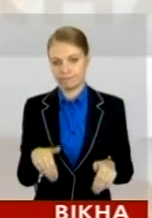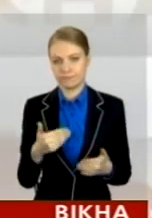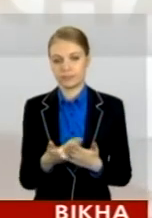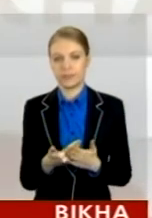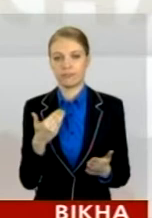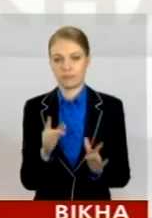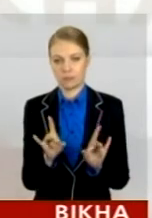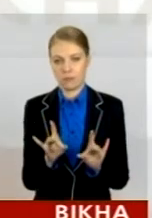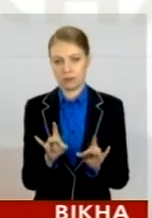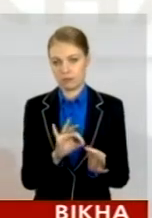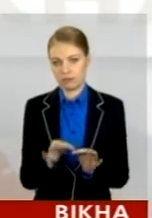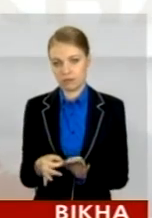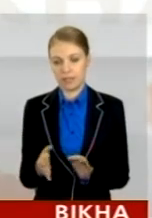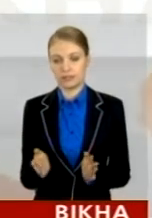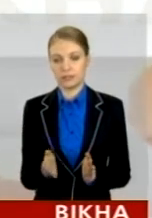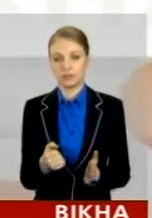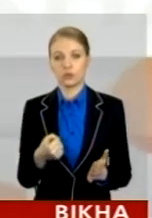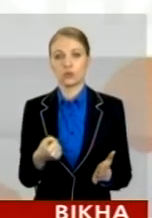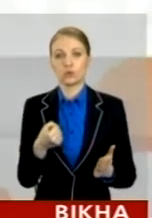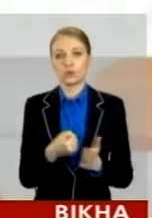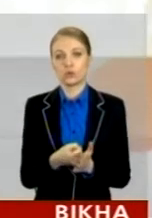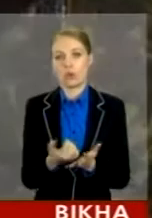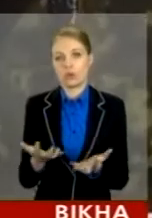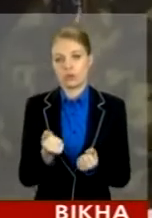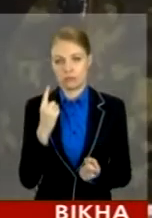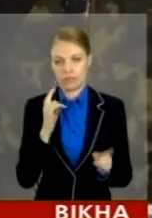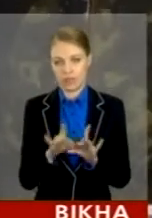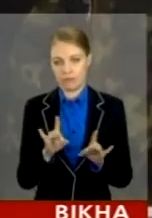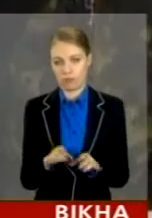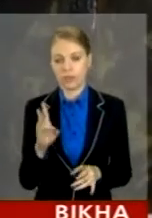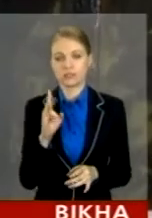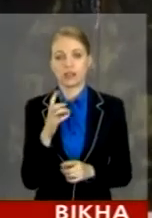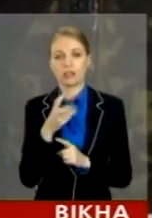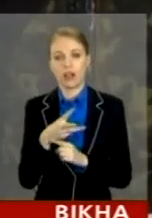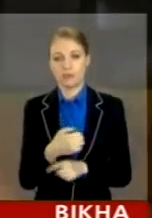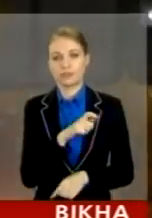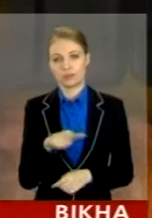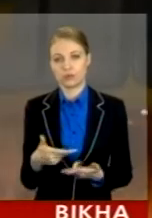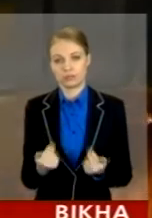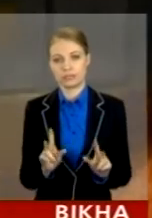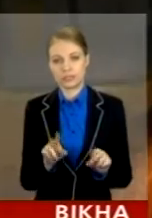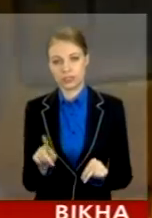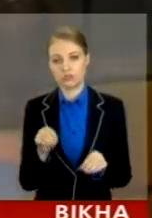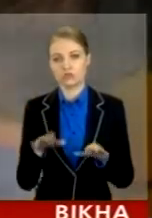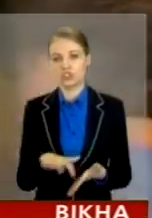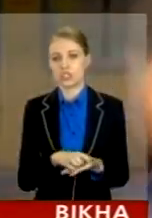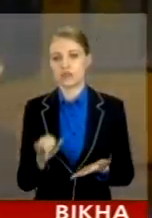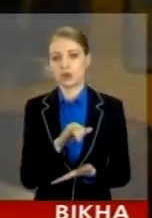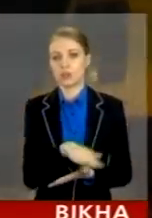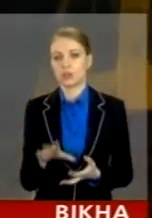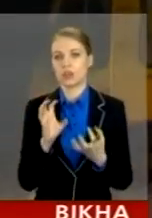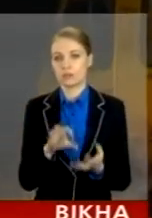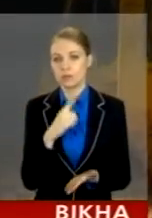коментарів до втім не на камеру військові зізнаються рішення забрати в дітей